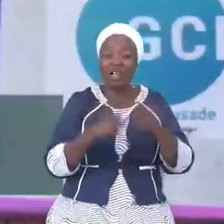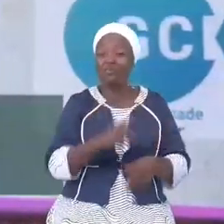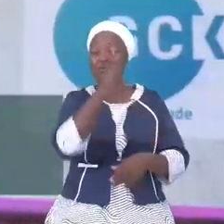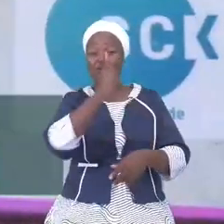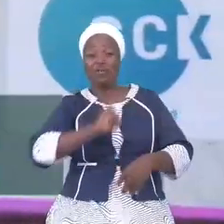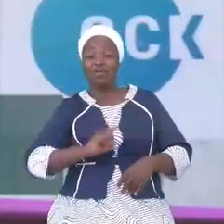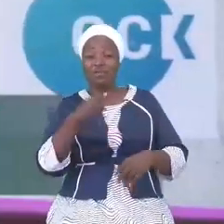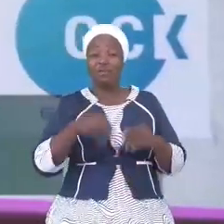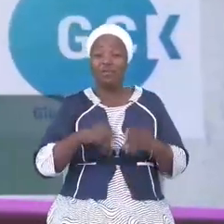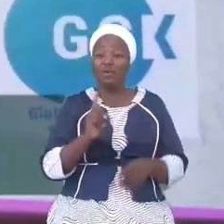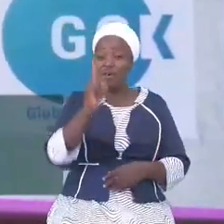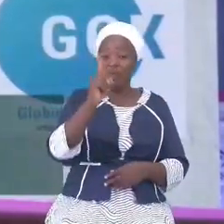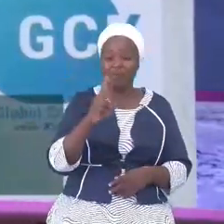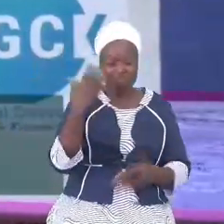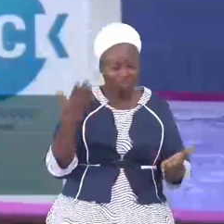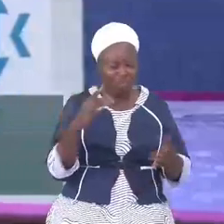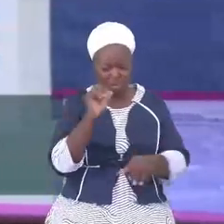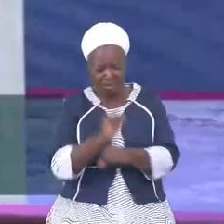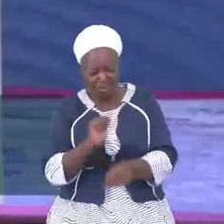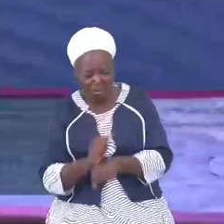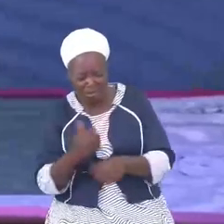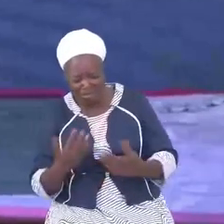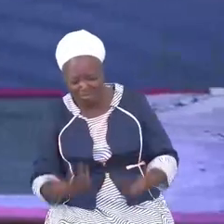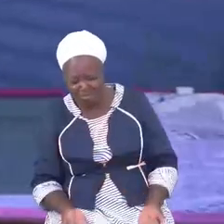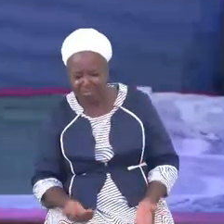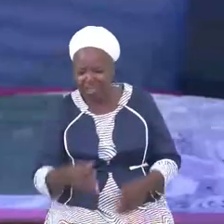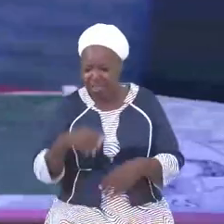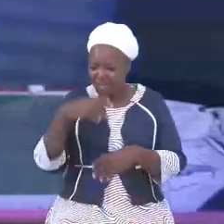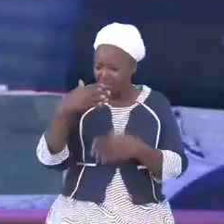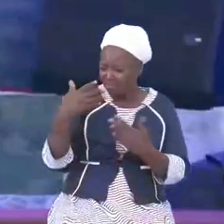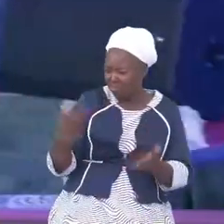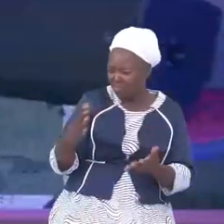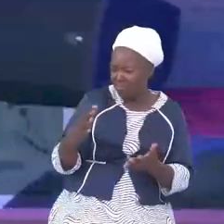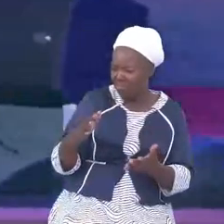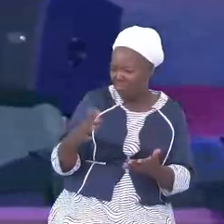ton ministère, tout ce qui a englouti ta société, tout ce qui a